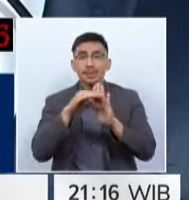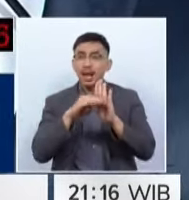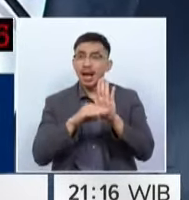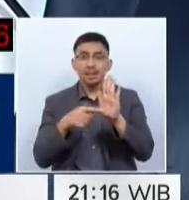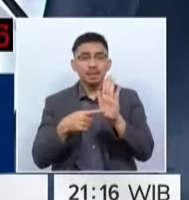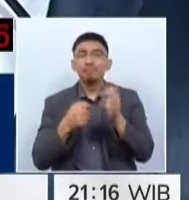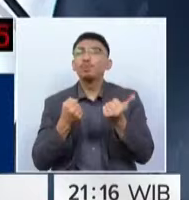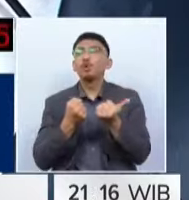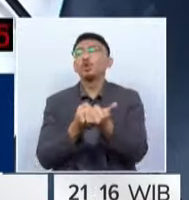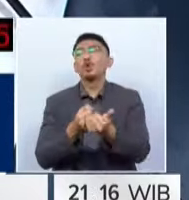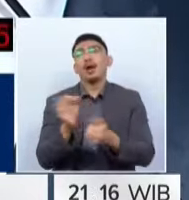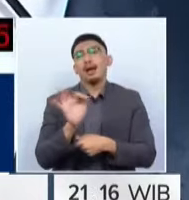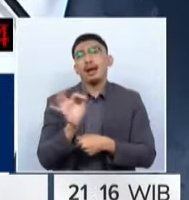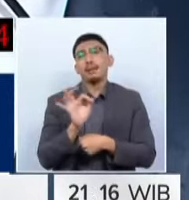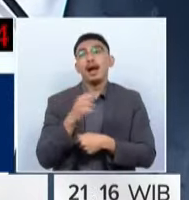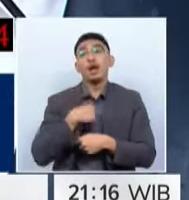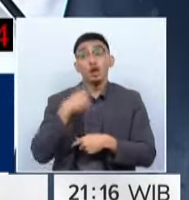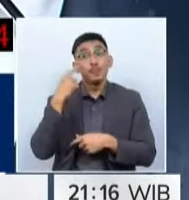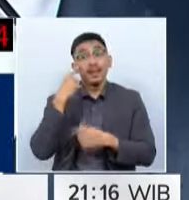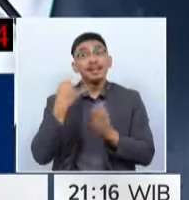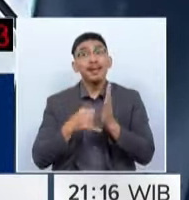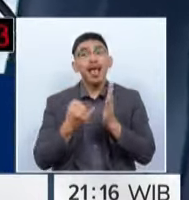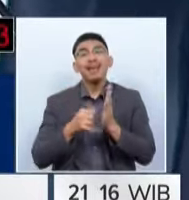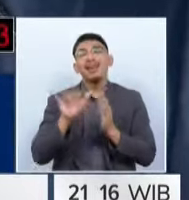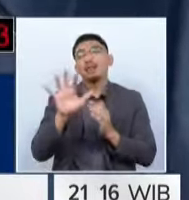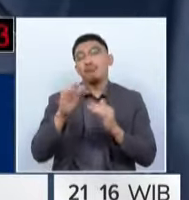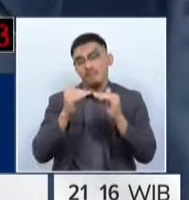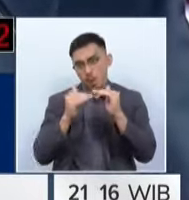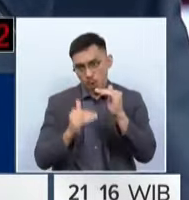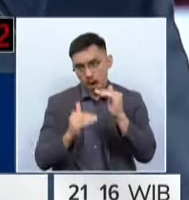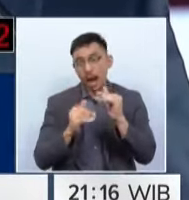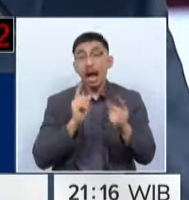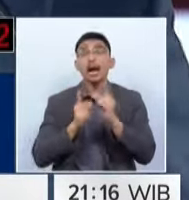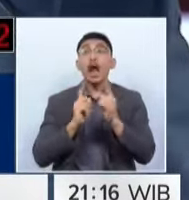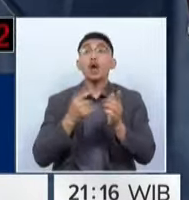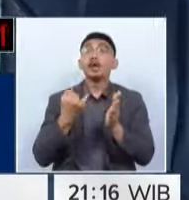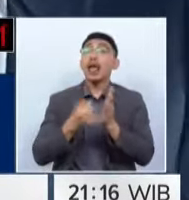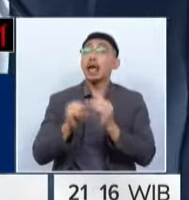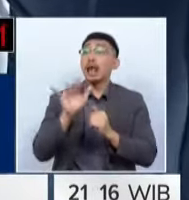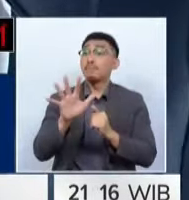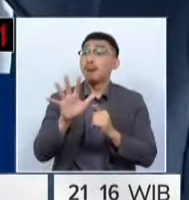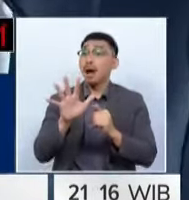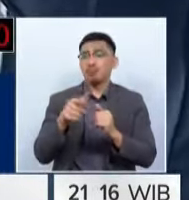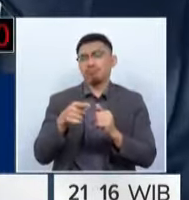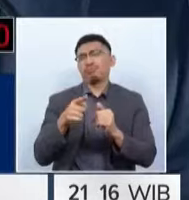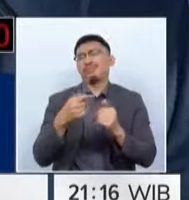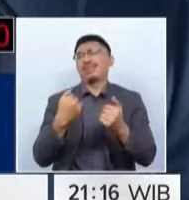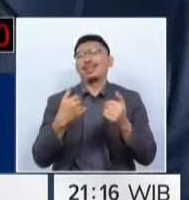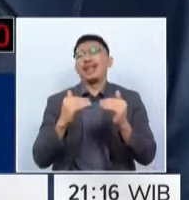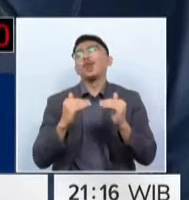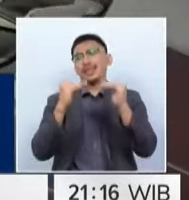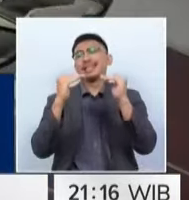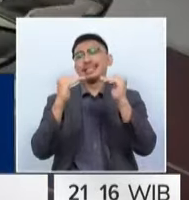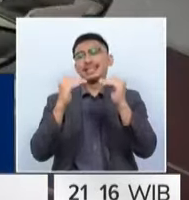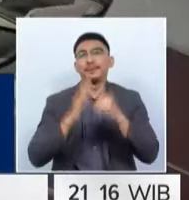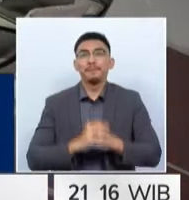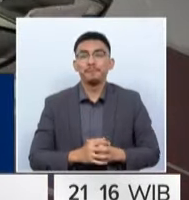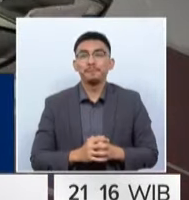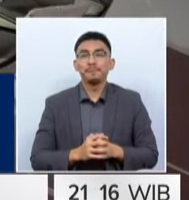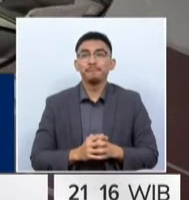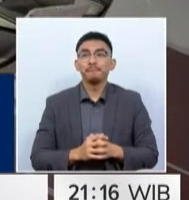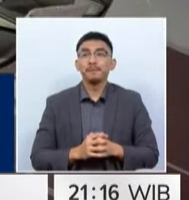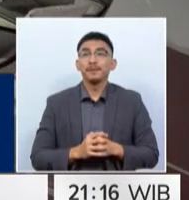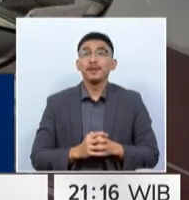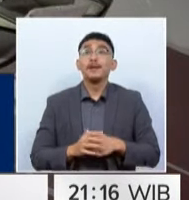skornya justru di bawah l Mas Ganjar kalau lima itu ketinggian Pak Ganjar Terima kasih pakjar baik waktu habis Pak Anis Pak